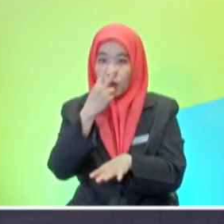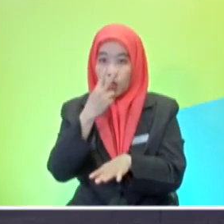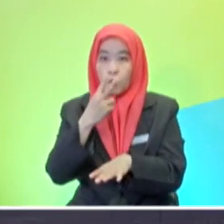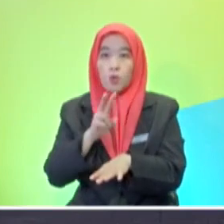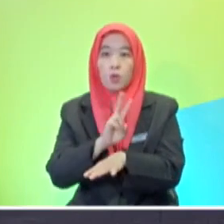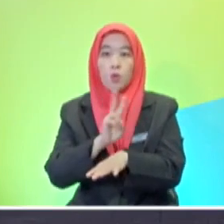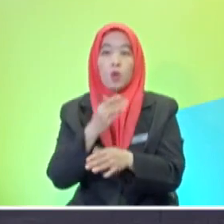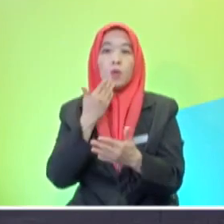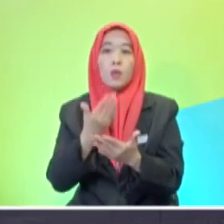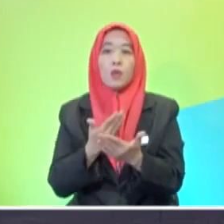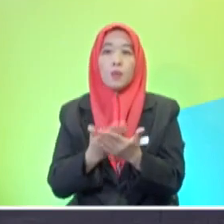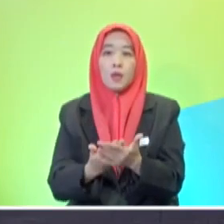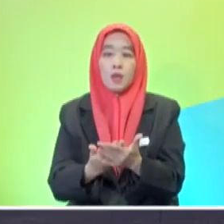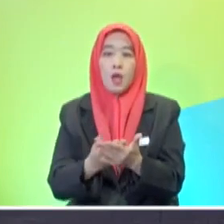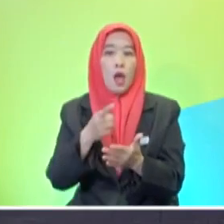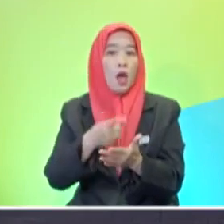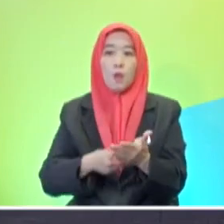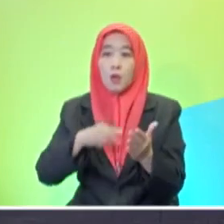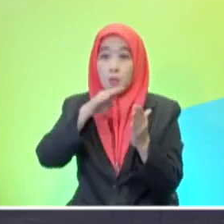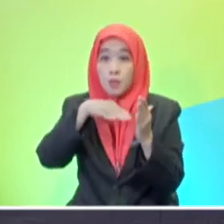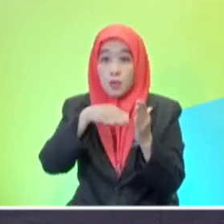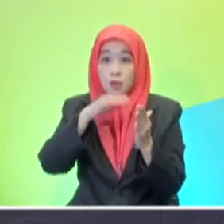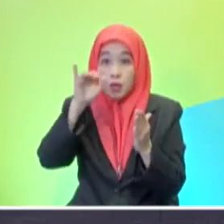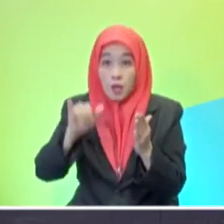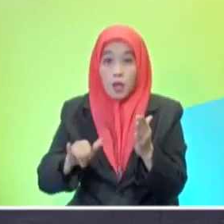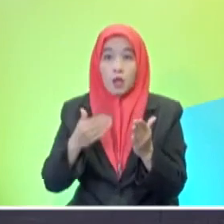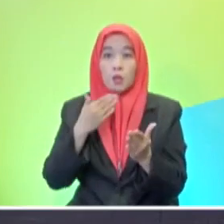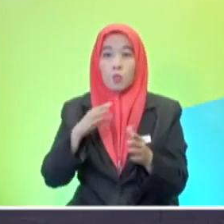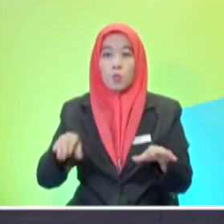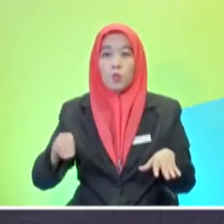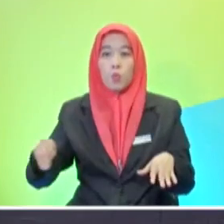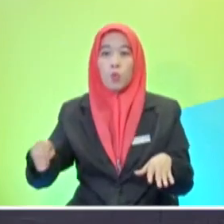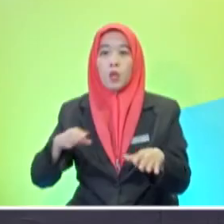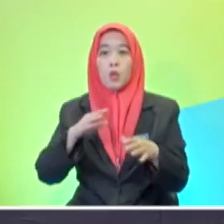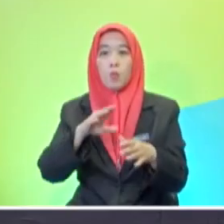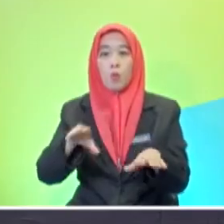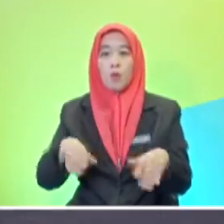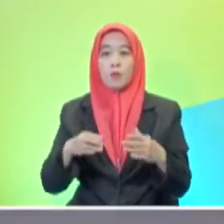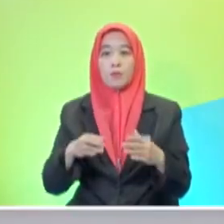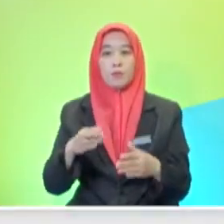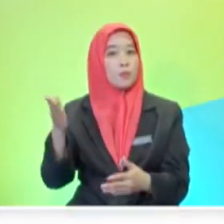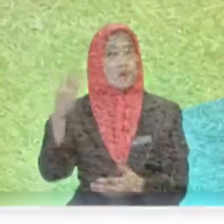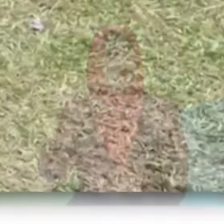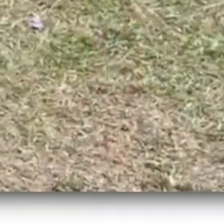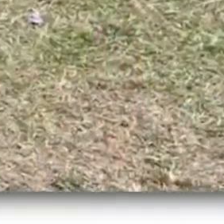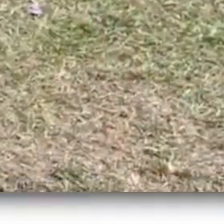akan tengok apakah penyiasatan yang bakal dilakukan oleh murid kita ini. Jom kita tengok.